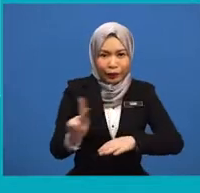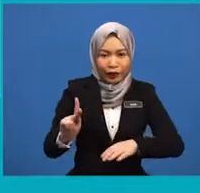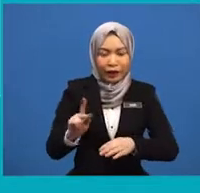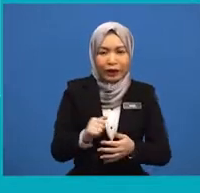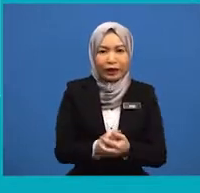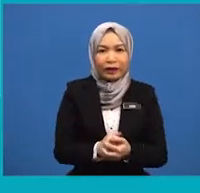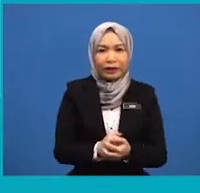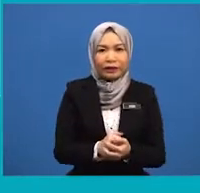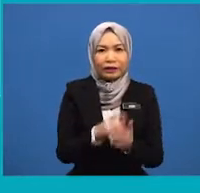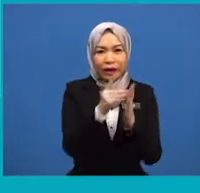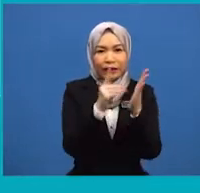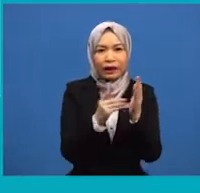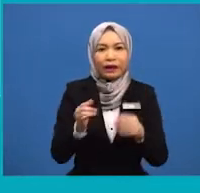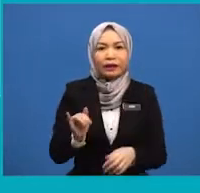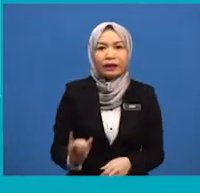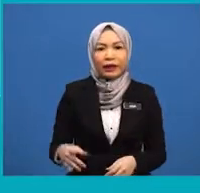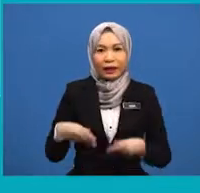diberi.